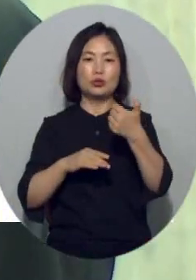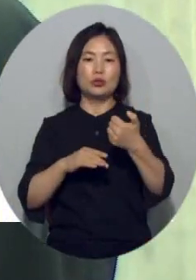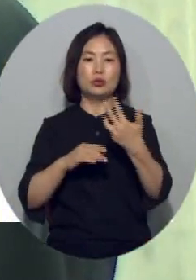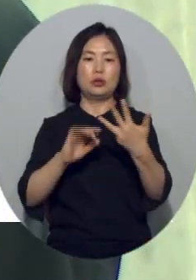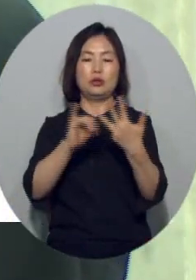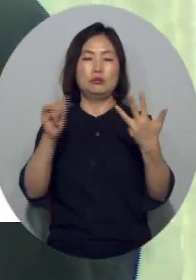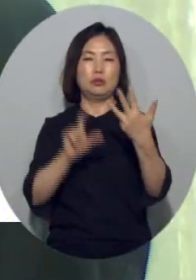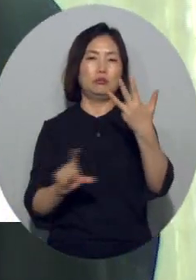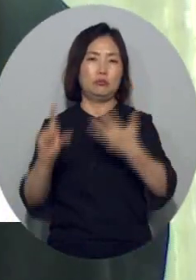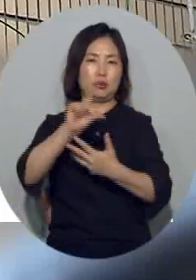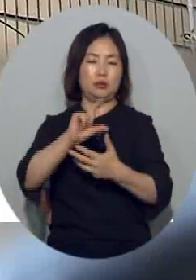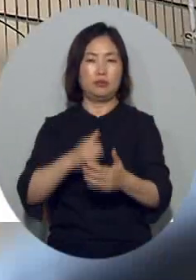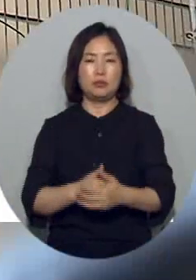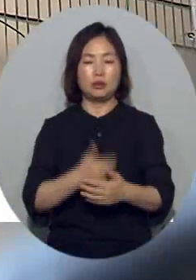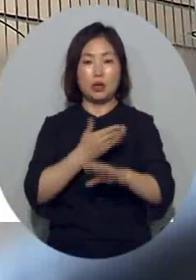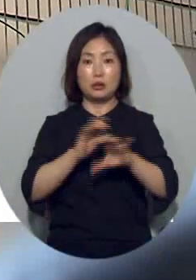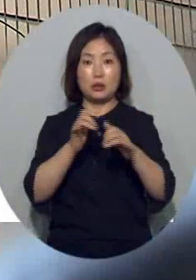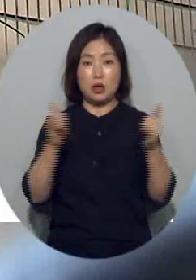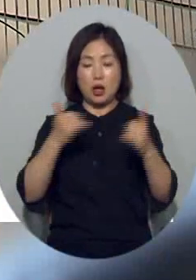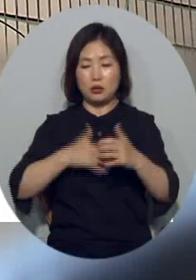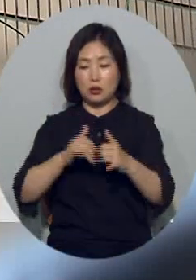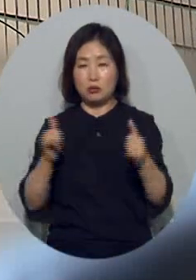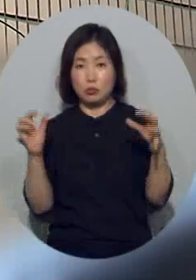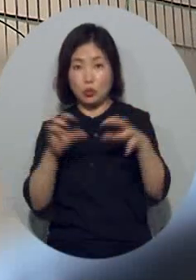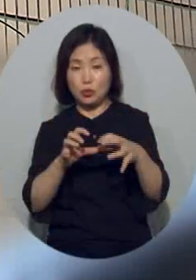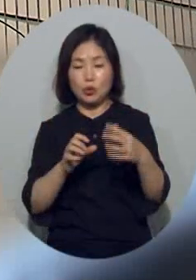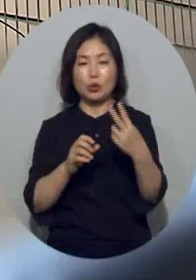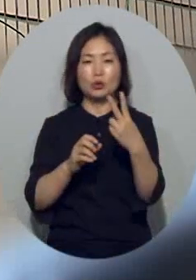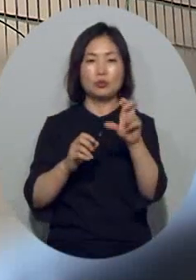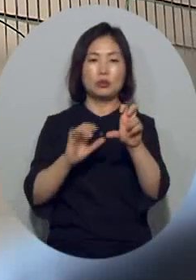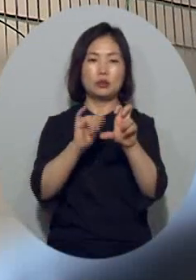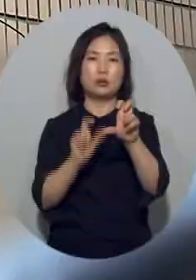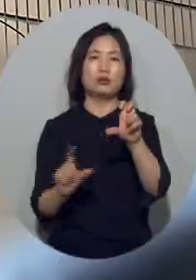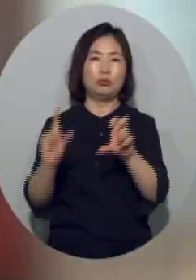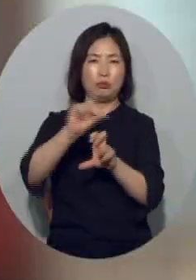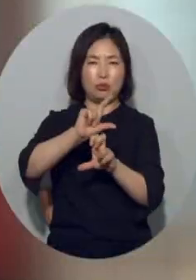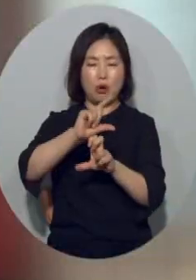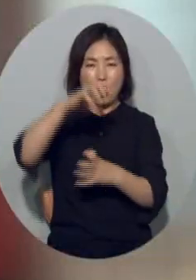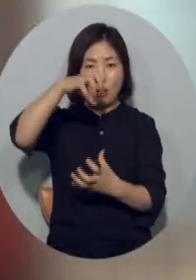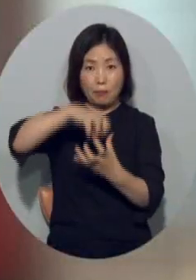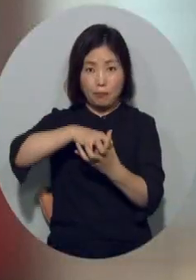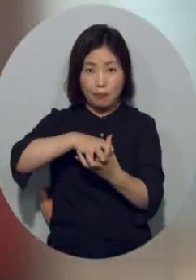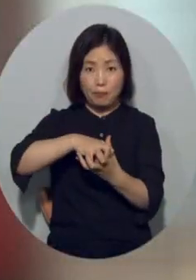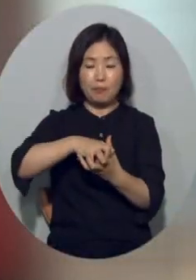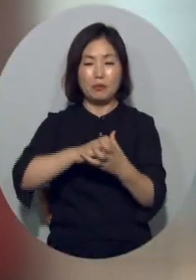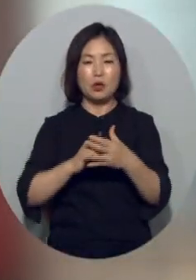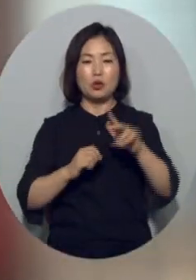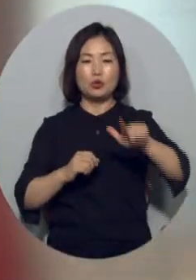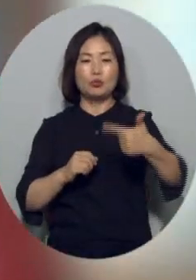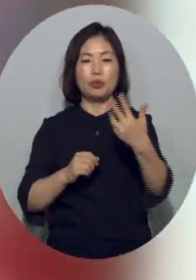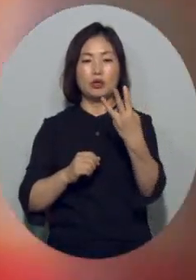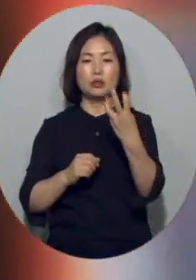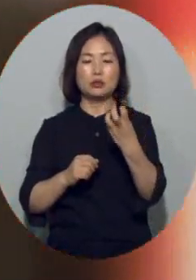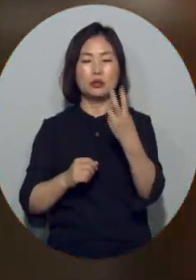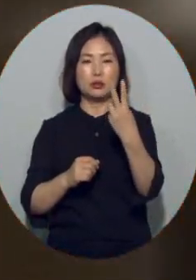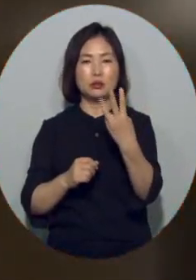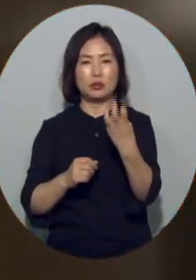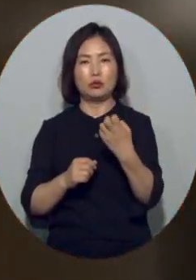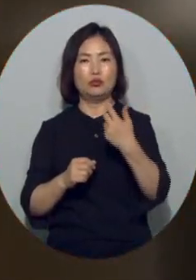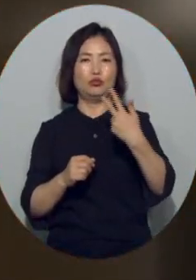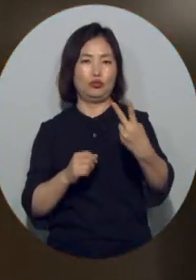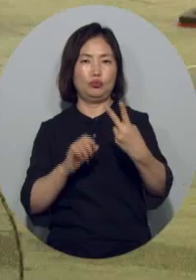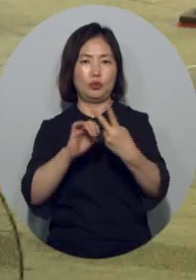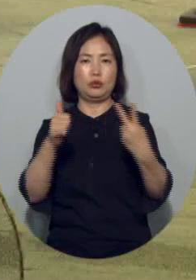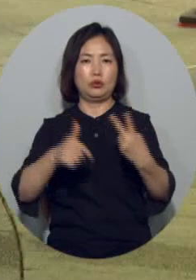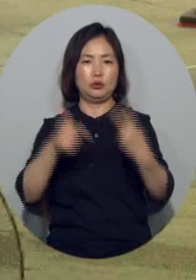새로 생겼습니다. 외국인 지인 모임 관련 25명이 추가돼 누적 확진자가 632명으로